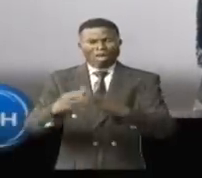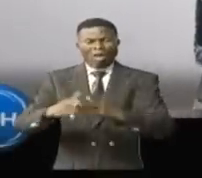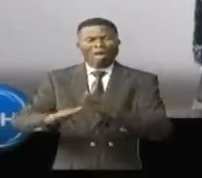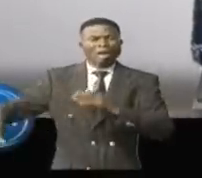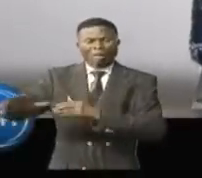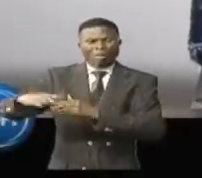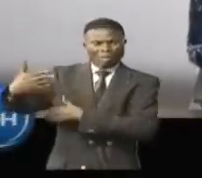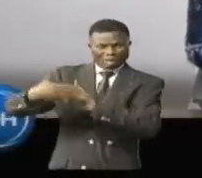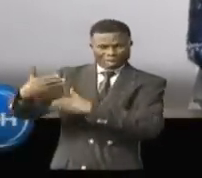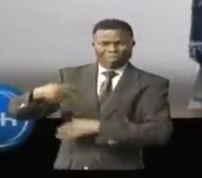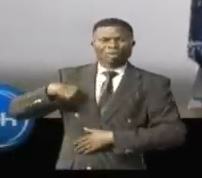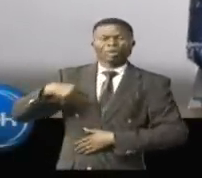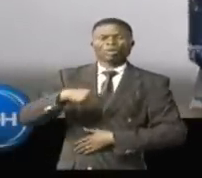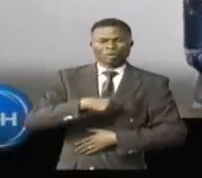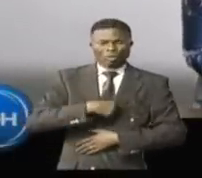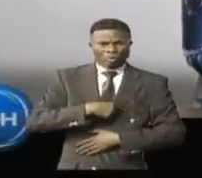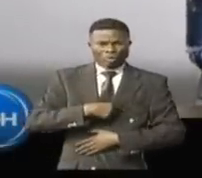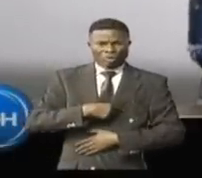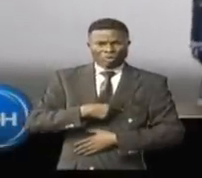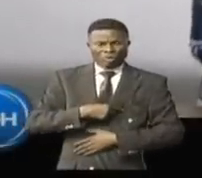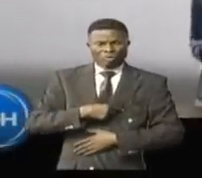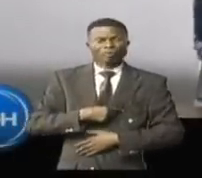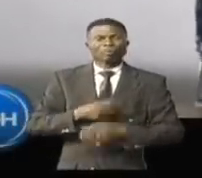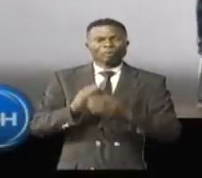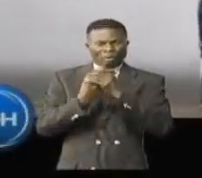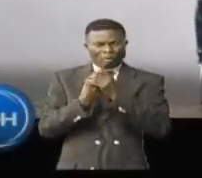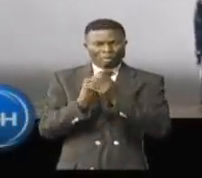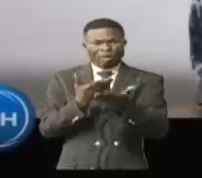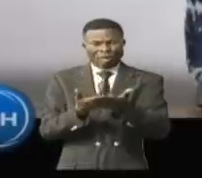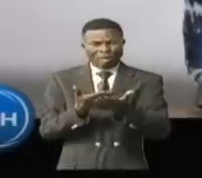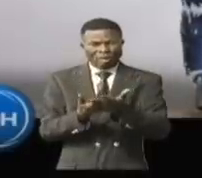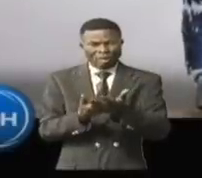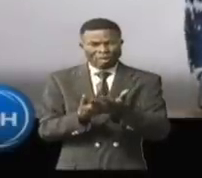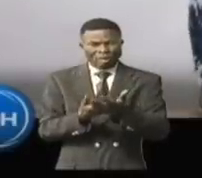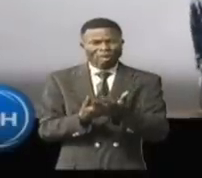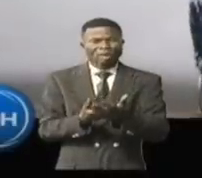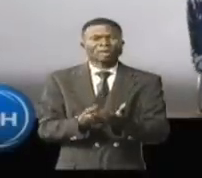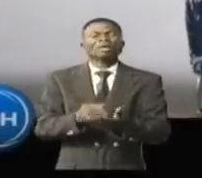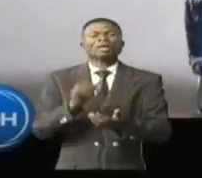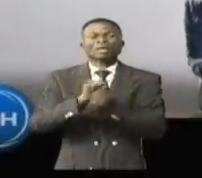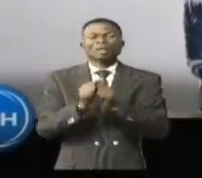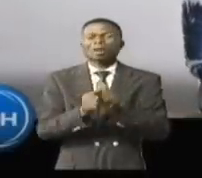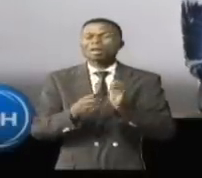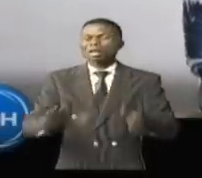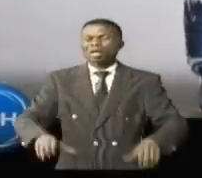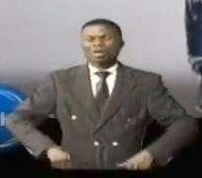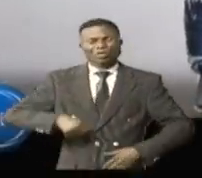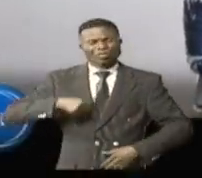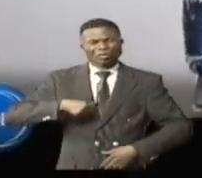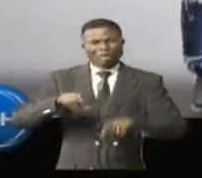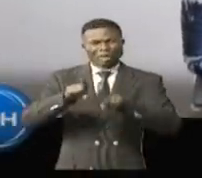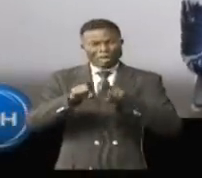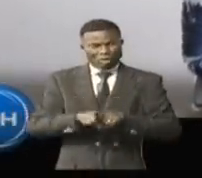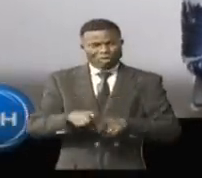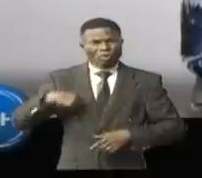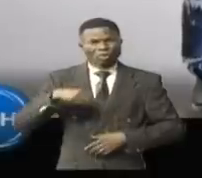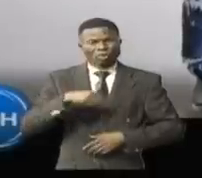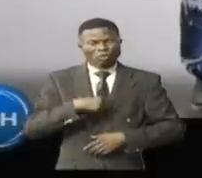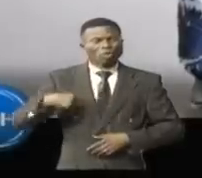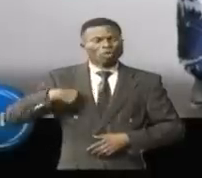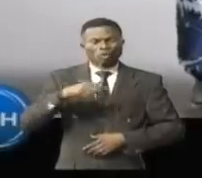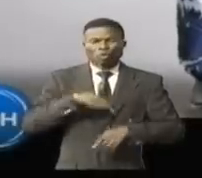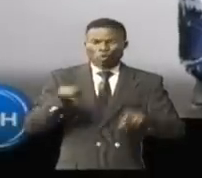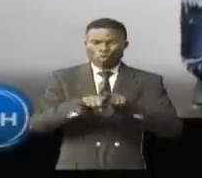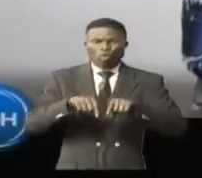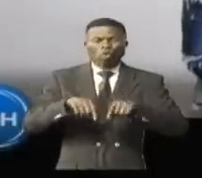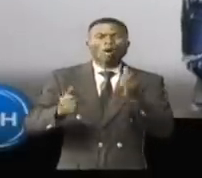pays, avec le East African Community, SADC, ça s'était déjà fait et autres. Alors, qu'est-ce que nous, en tant